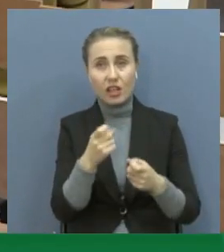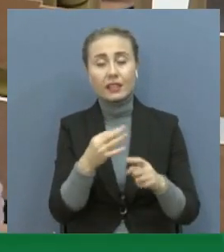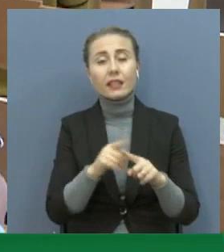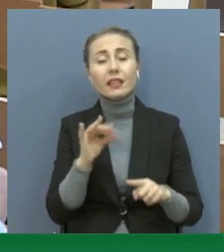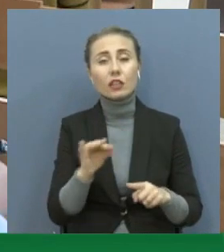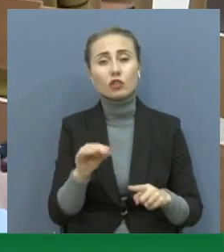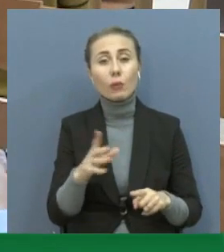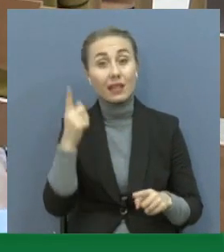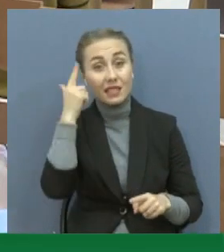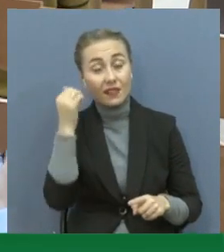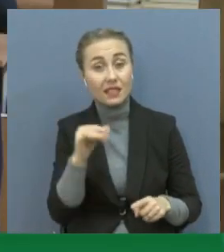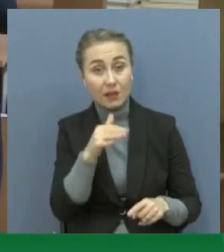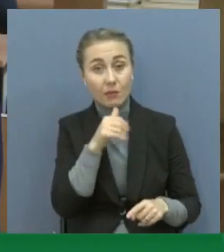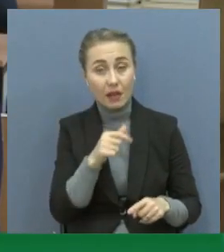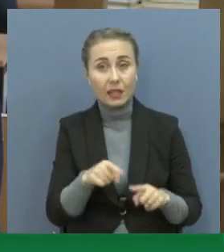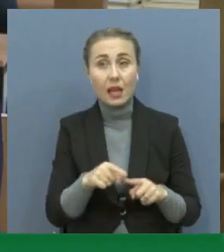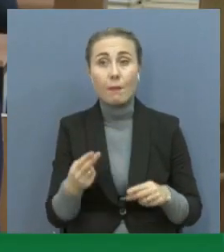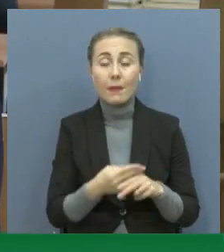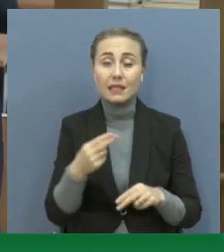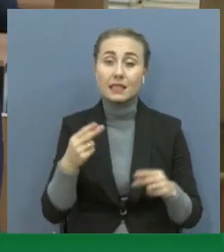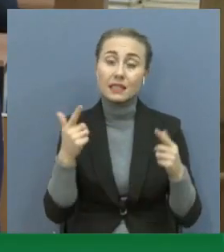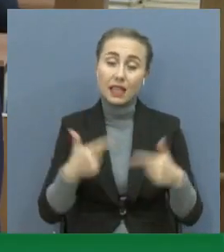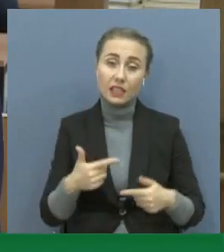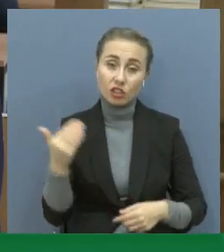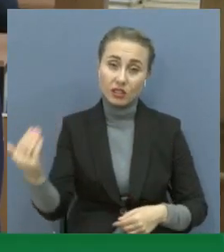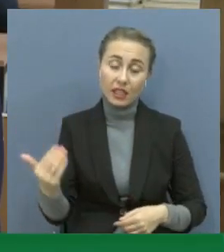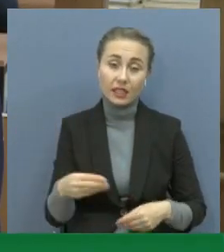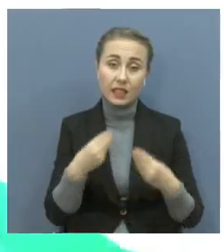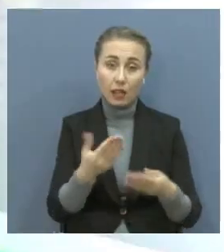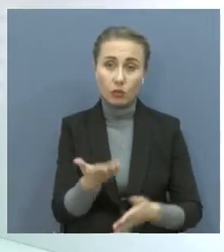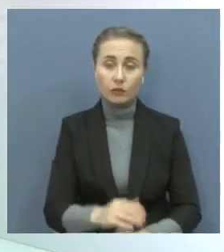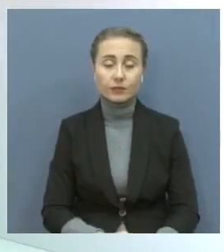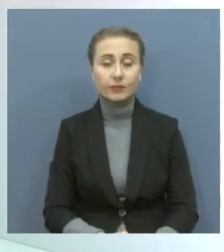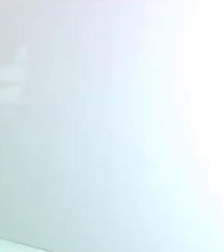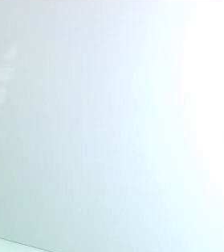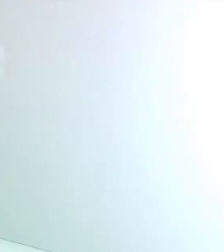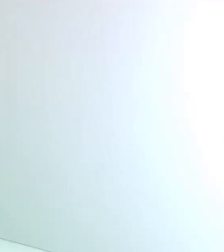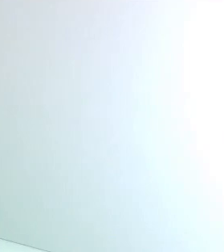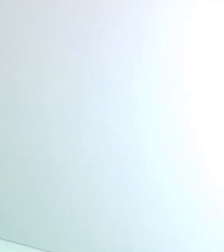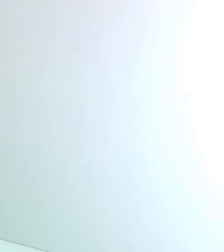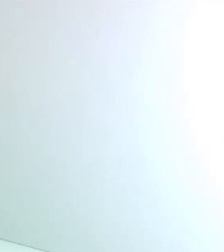ставшую известной в ходе процесса, без соглашения стороны, предоставившей ее.